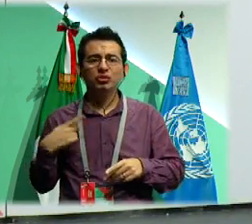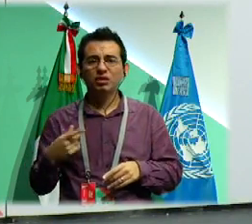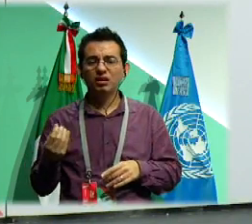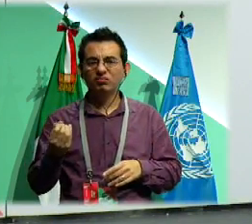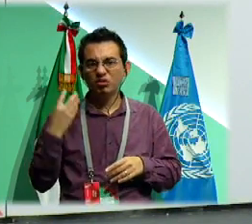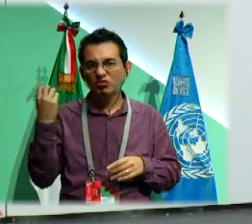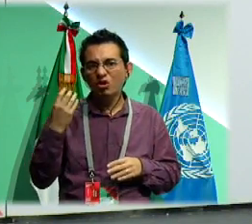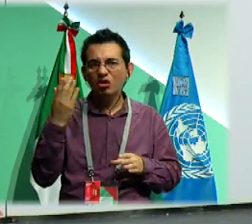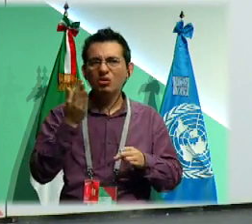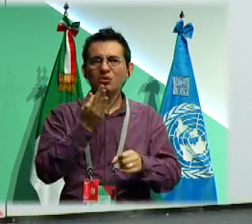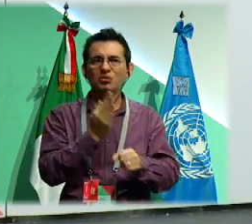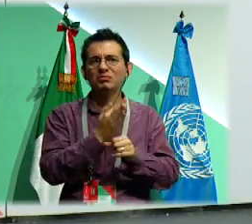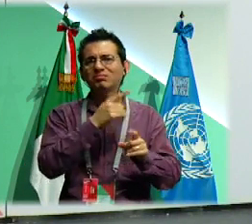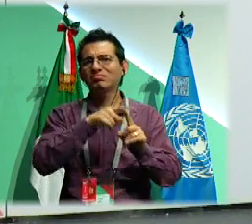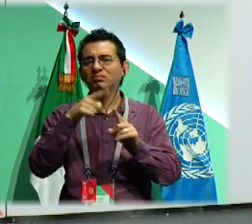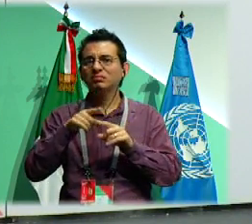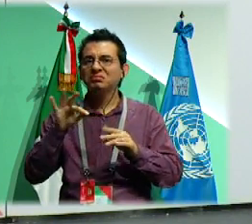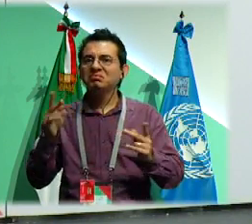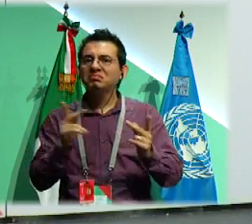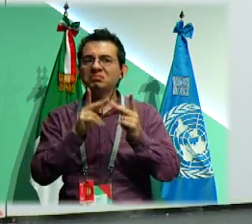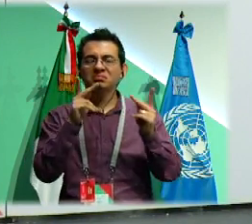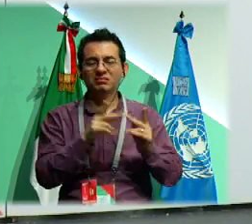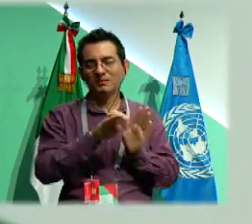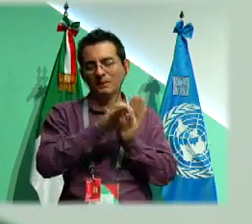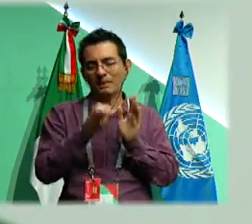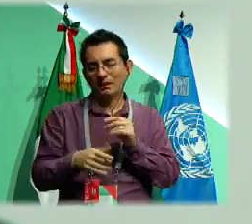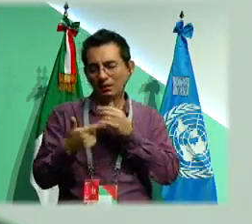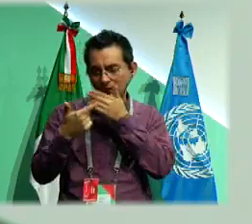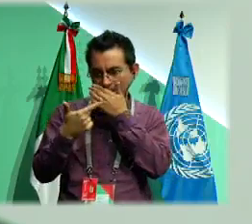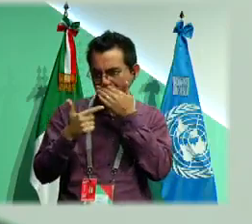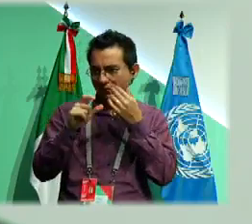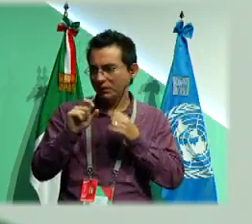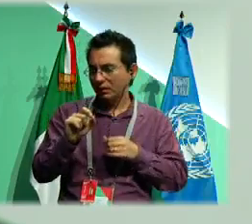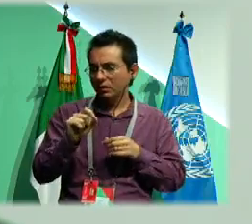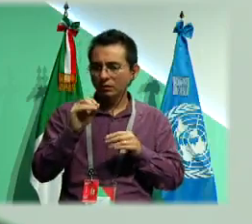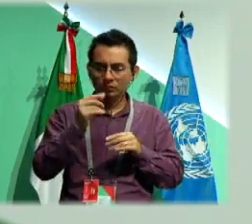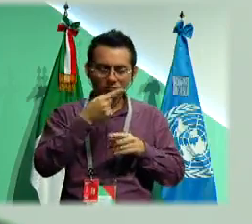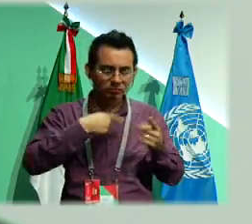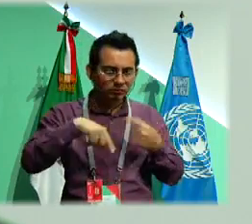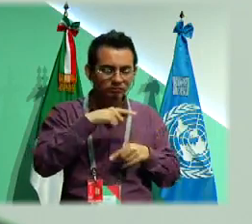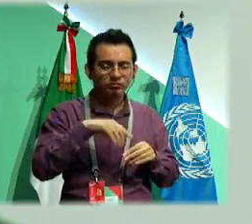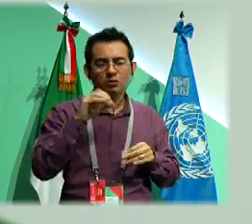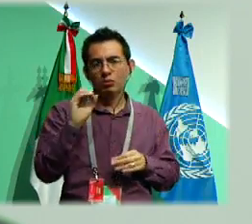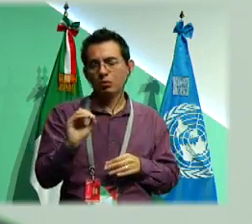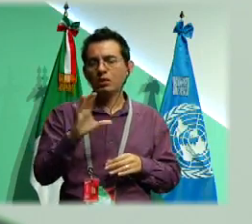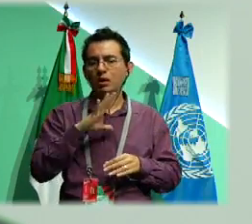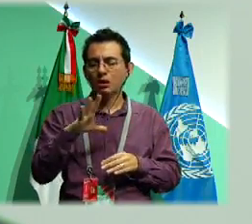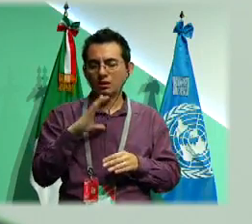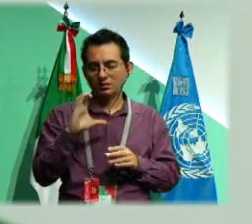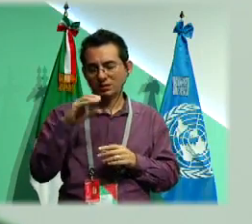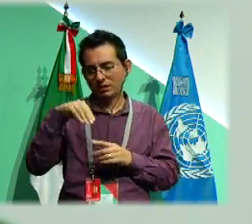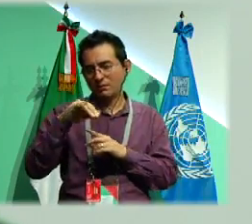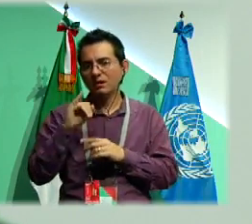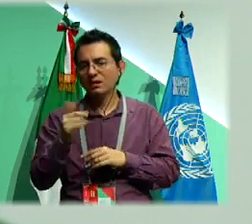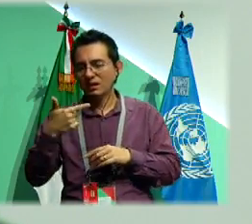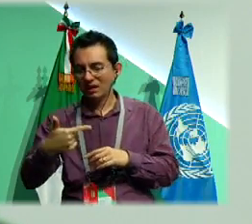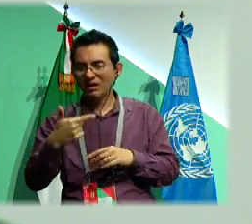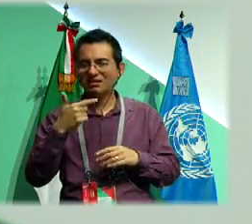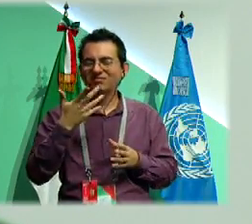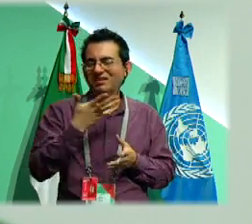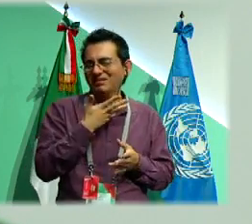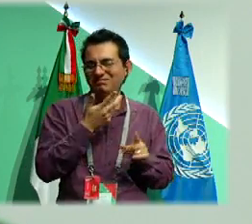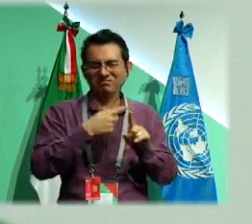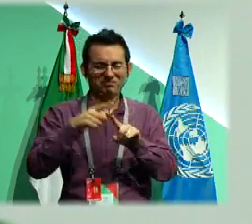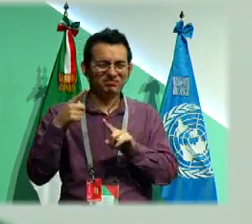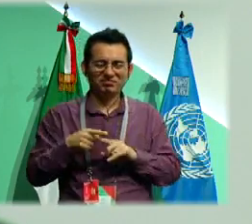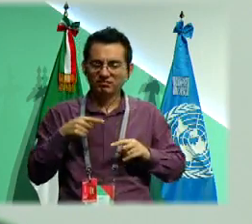d'approche multipartite. Et donc, il s'agit de dépasser les accords à huis clos. Donc, il faut